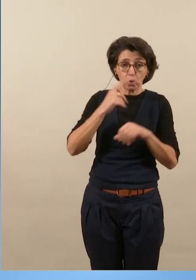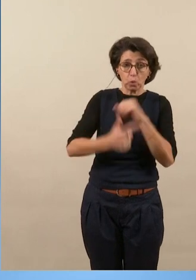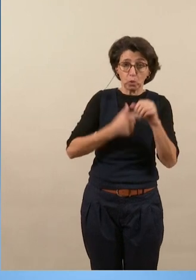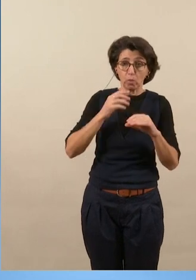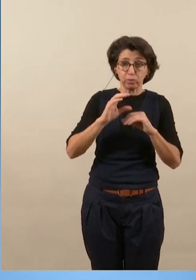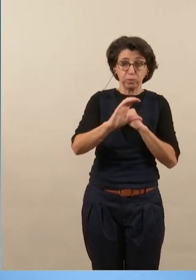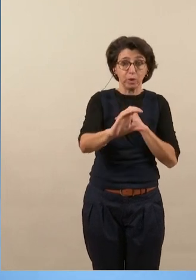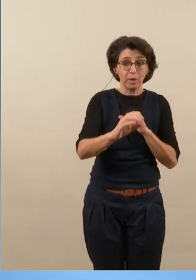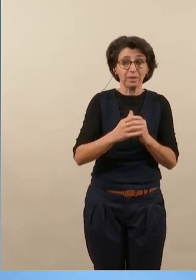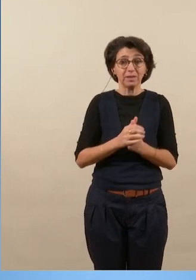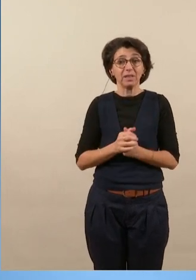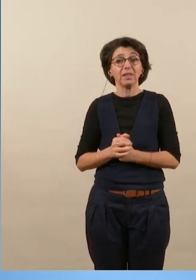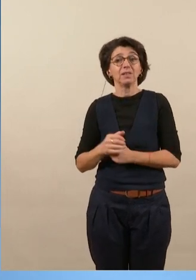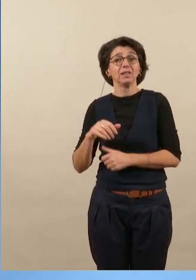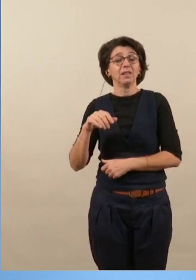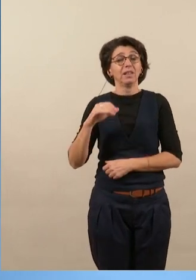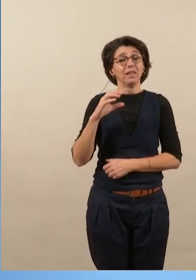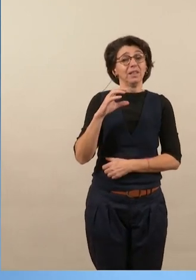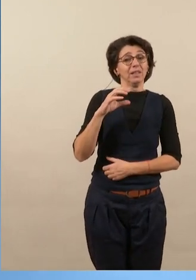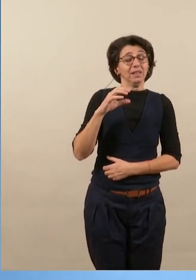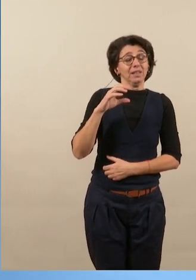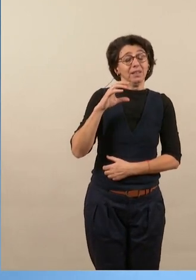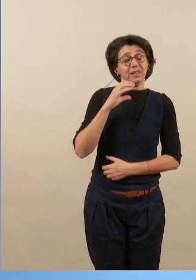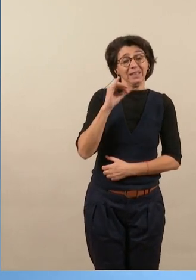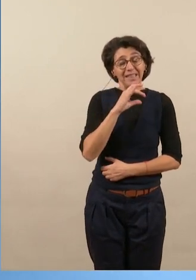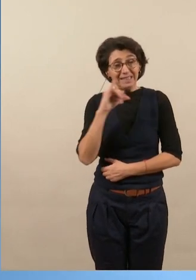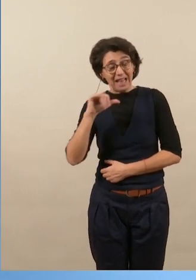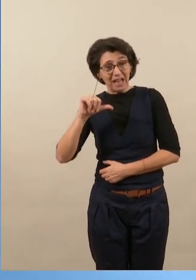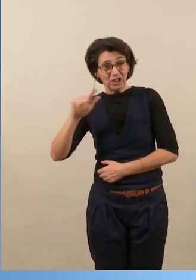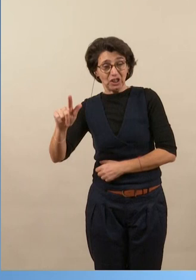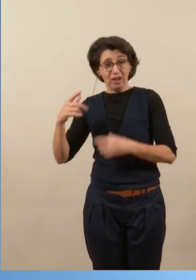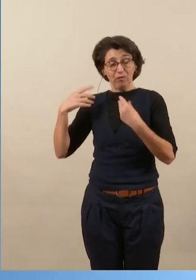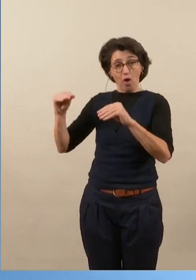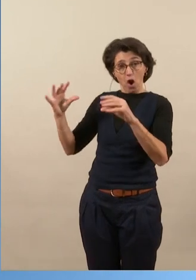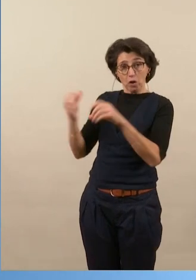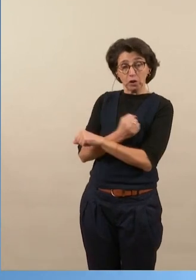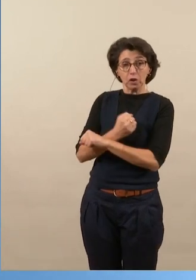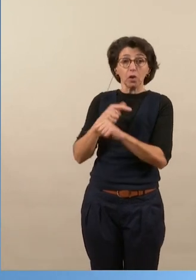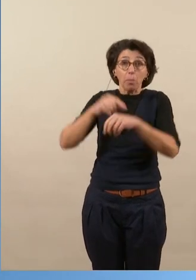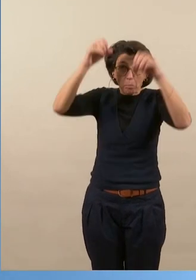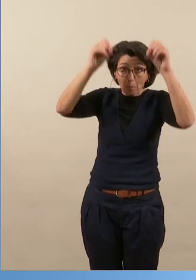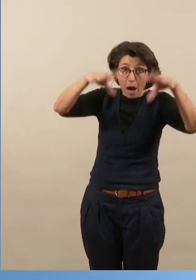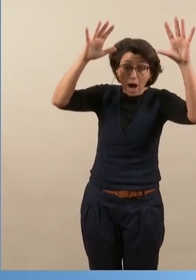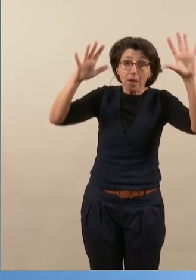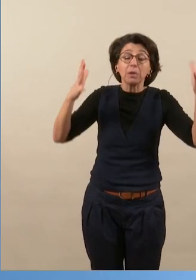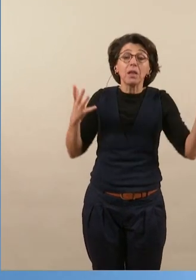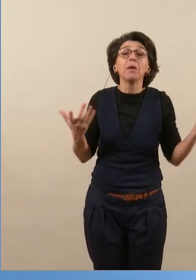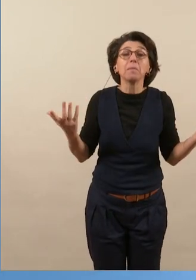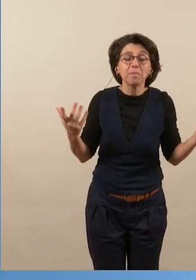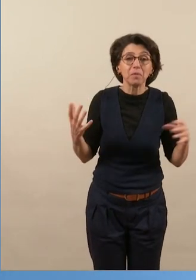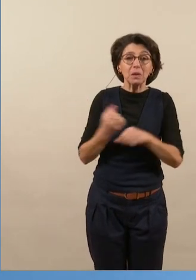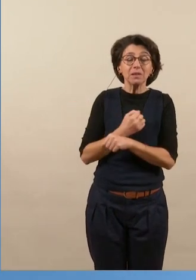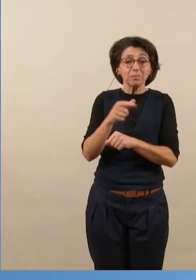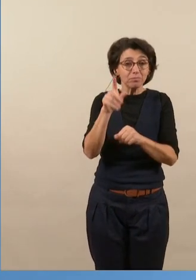vienne couvrir le le trou restant sauf miracle peut-être de Monsieur confesson je ne sais pas expliquez-nous